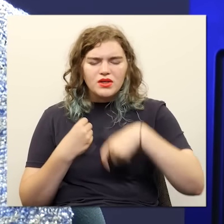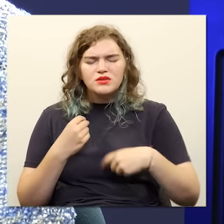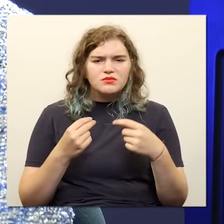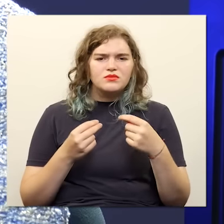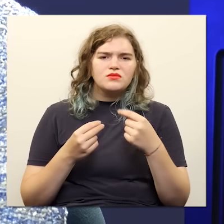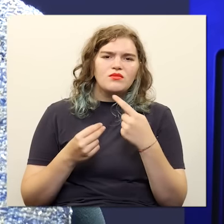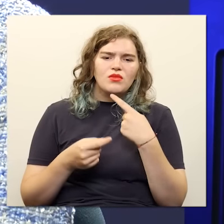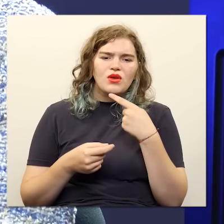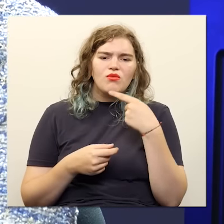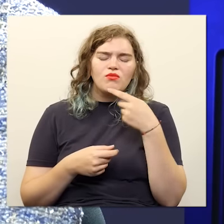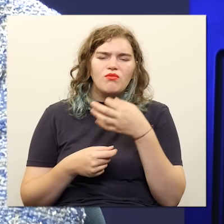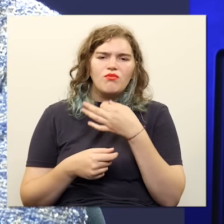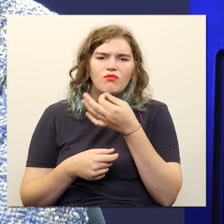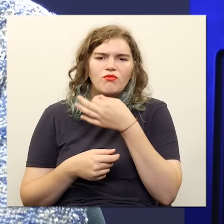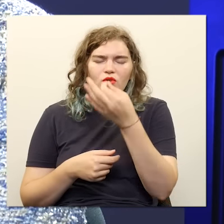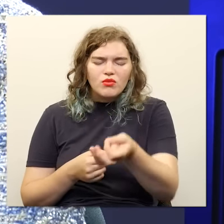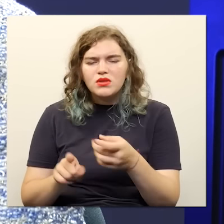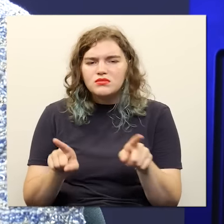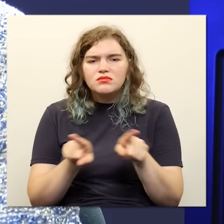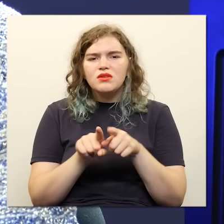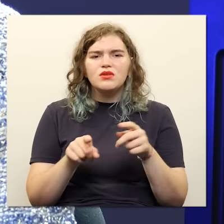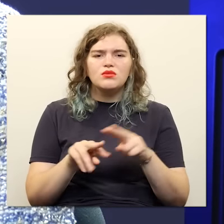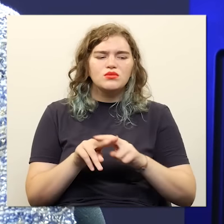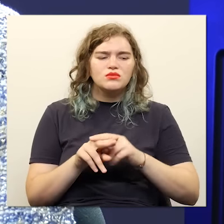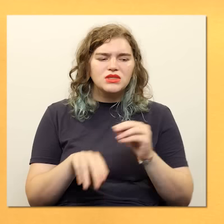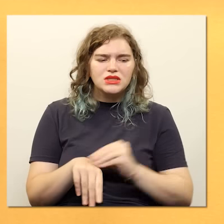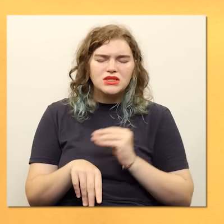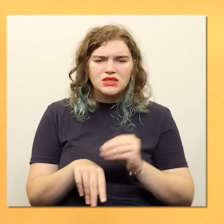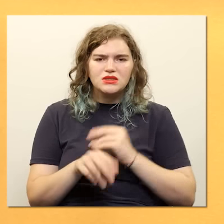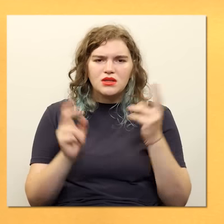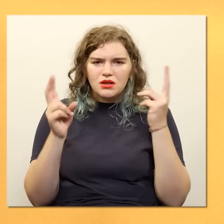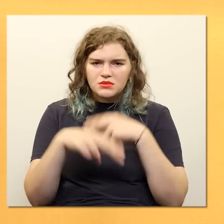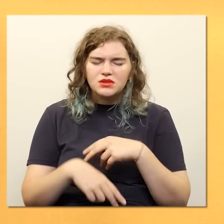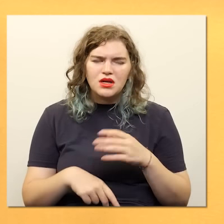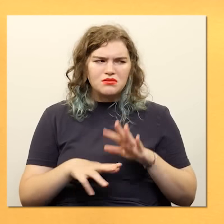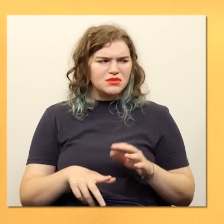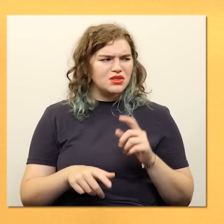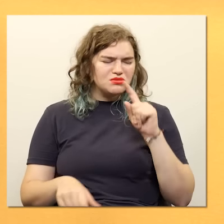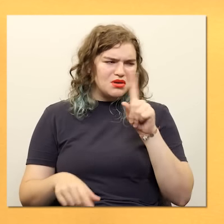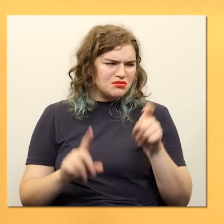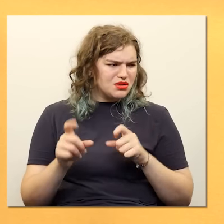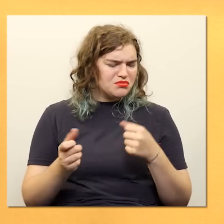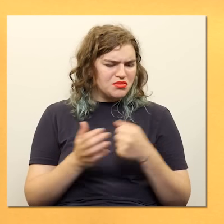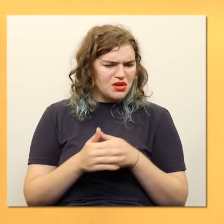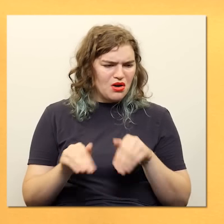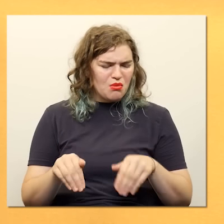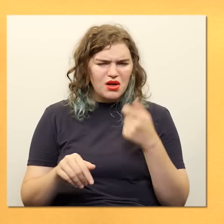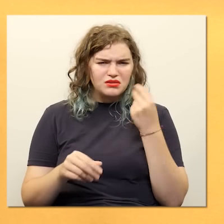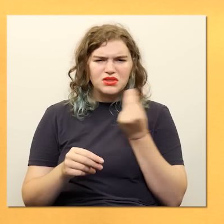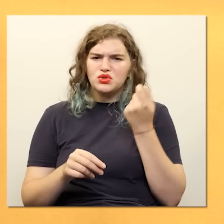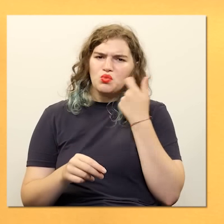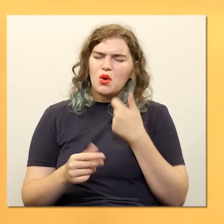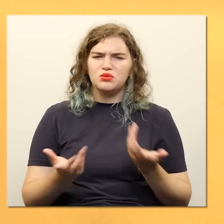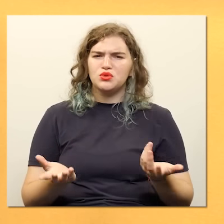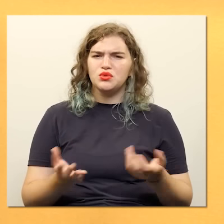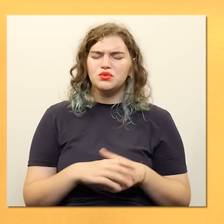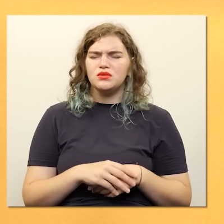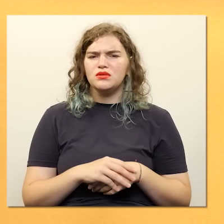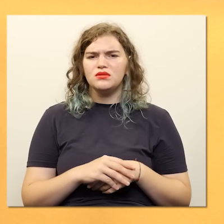să vă vorbească pe limba dumneavoastră în care ați putut să înțelegeți. Exact. Și am stat și m-am întrebat, oare până acum de ce n-am știut lucrul